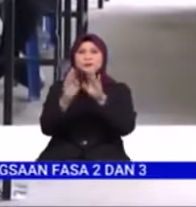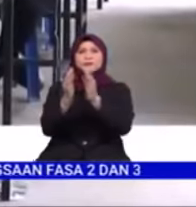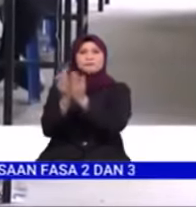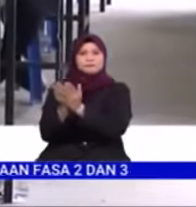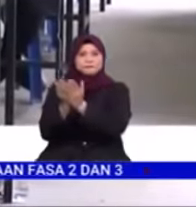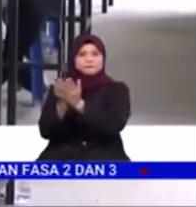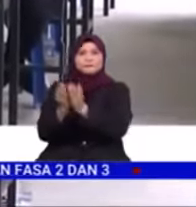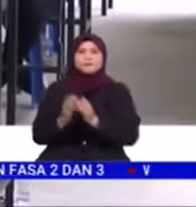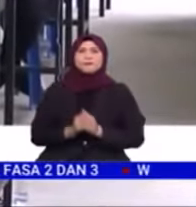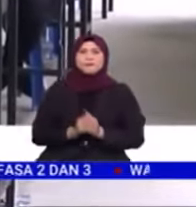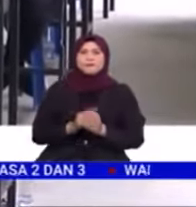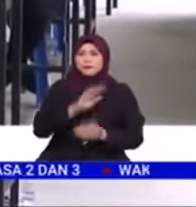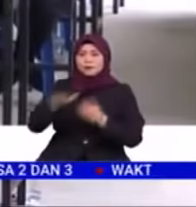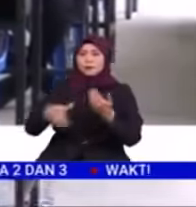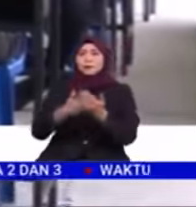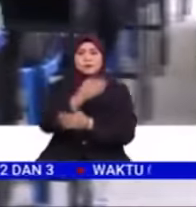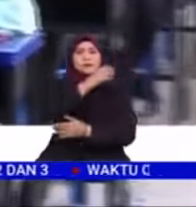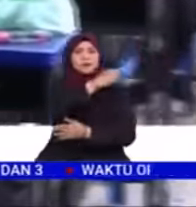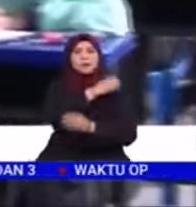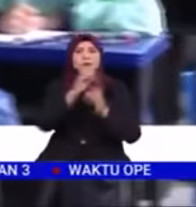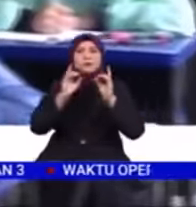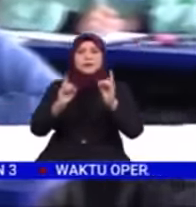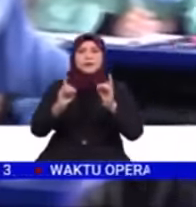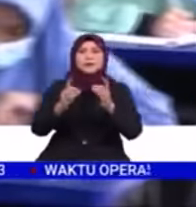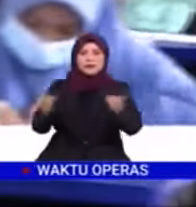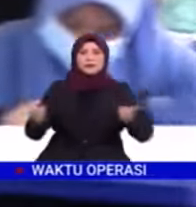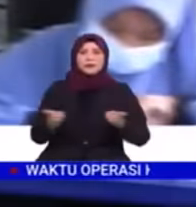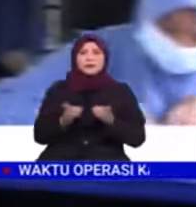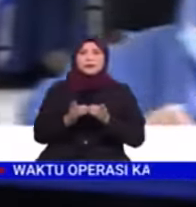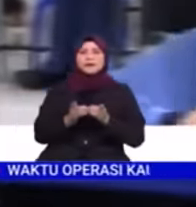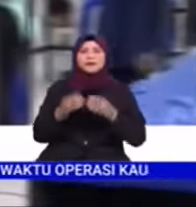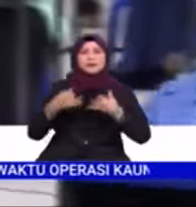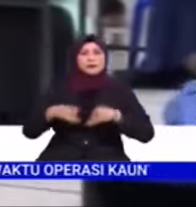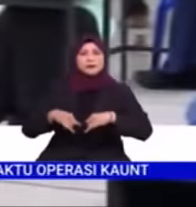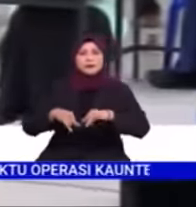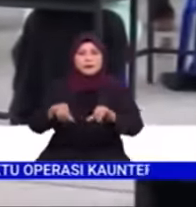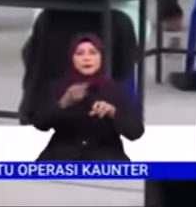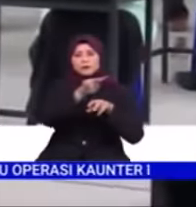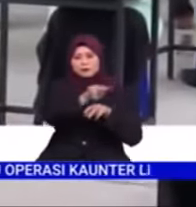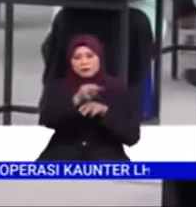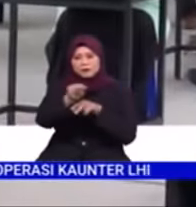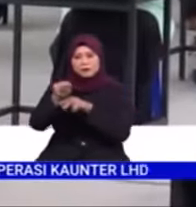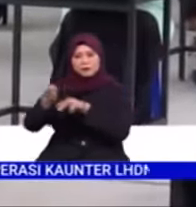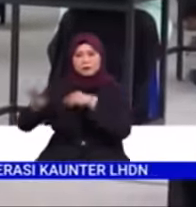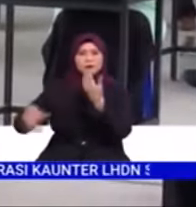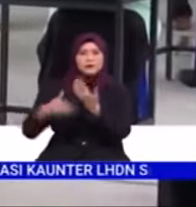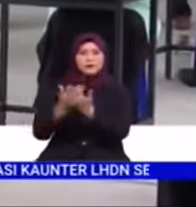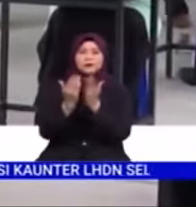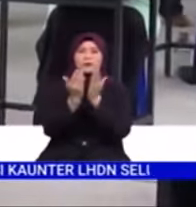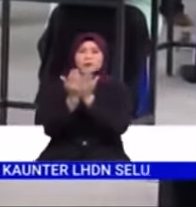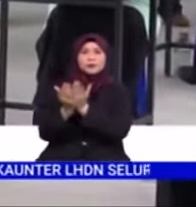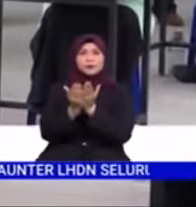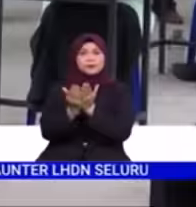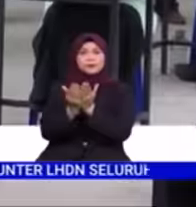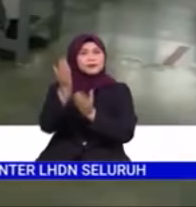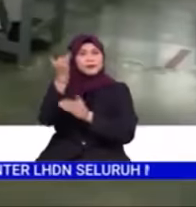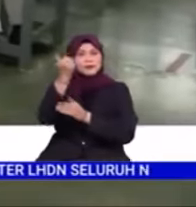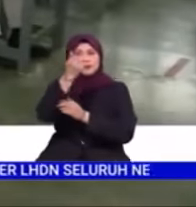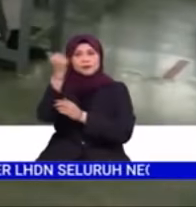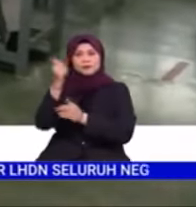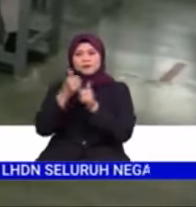pada masa sama semua pegawai pendidikan daerah diminta untuk terus membuat pemantauan semua sekolah Bagi memastikan